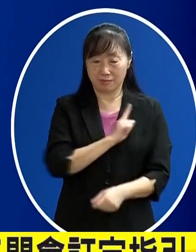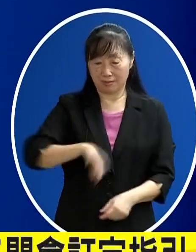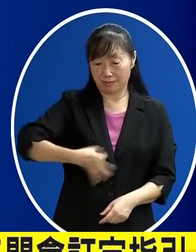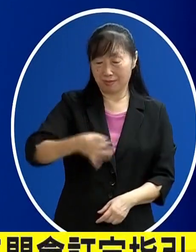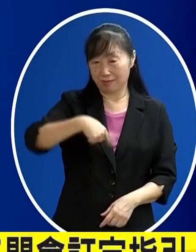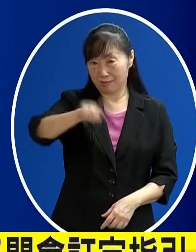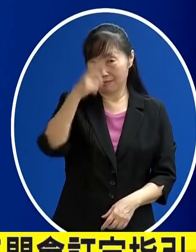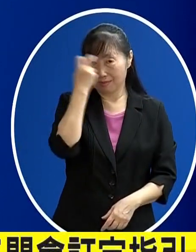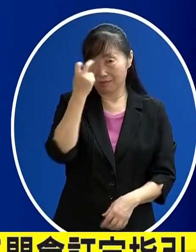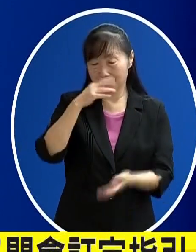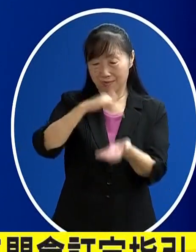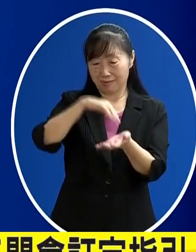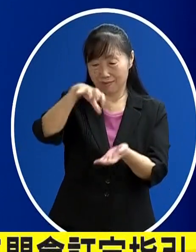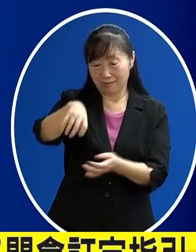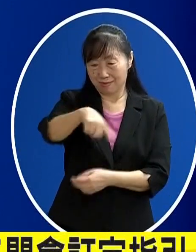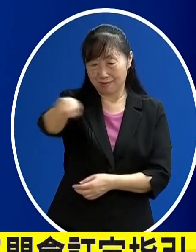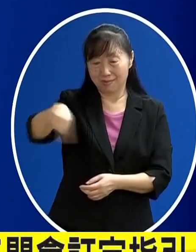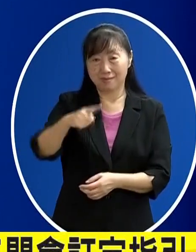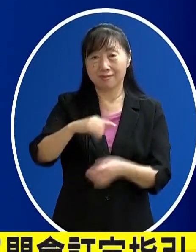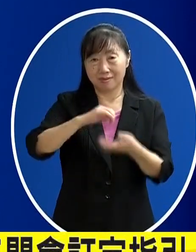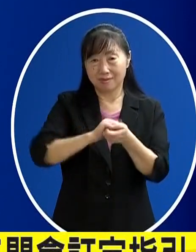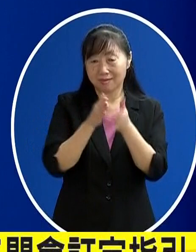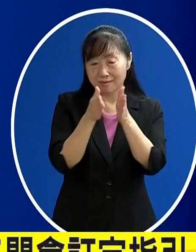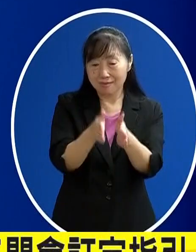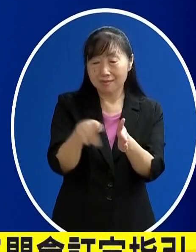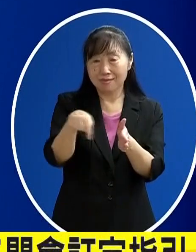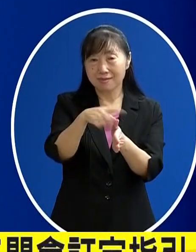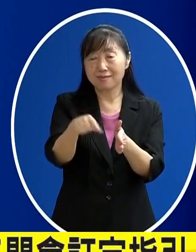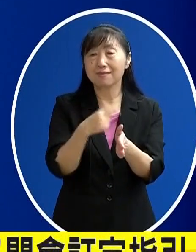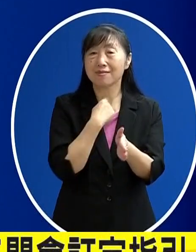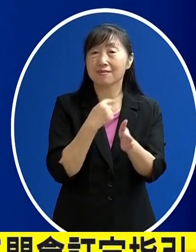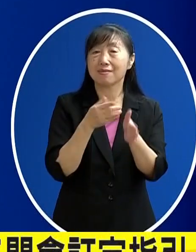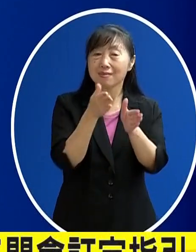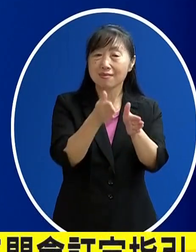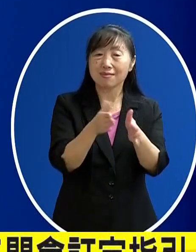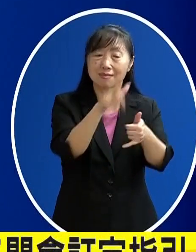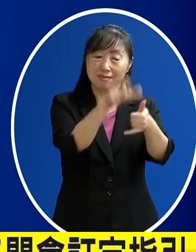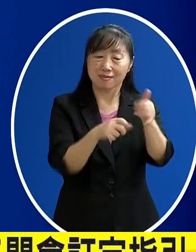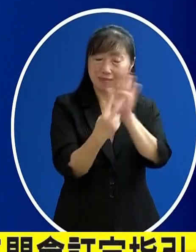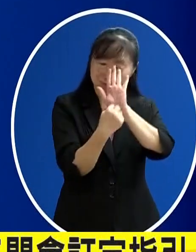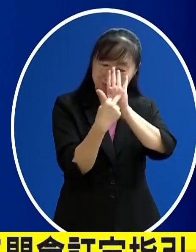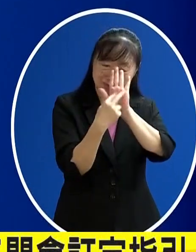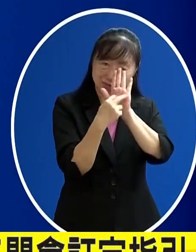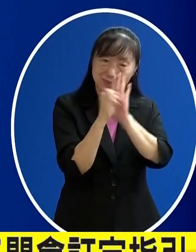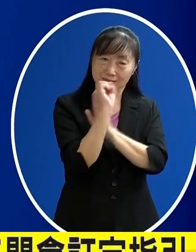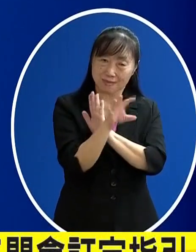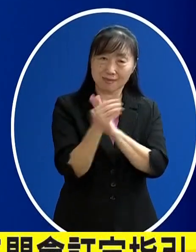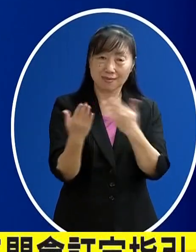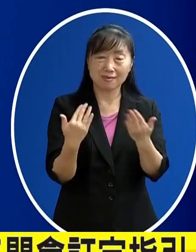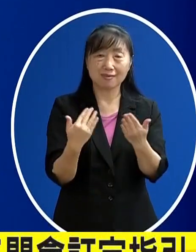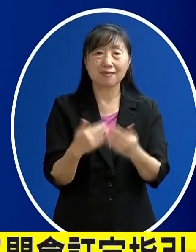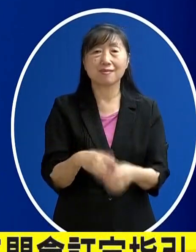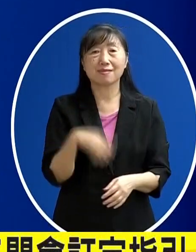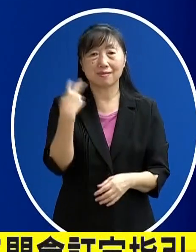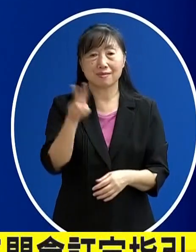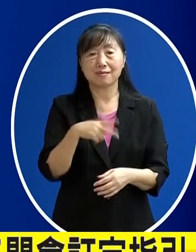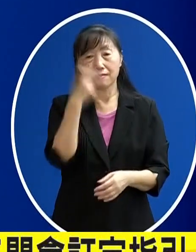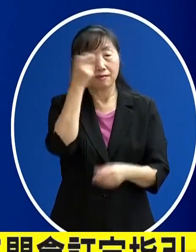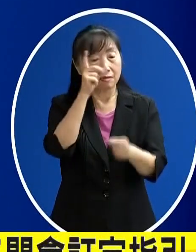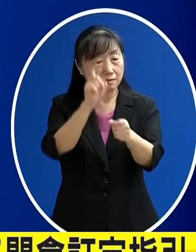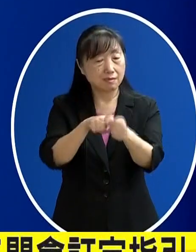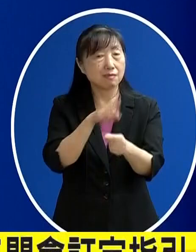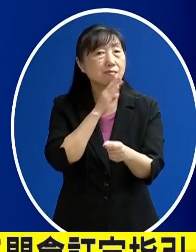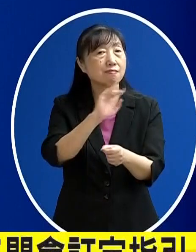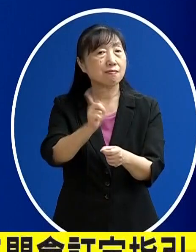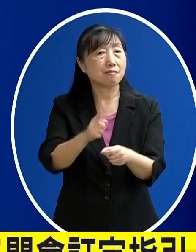验抗体的医师机构必须要针对这几个部分详加说明，那我们也会针对就是说检验的标的以及